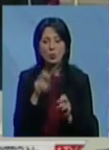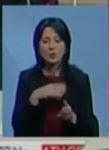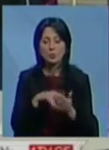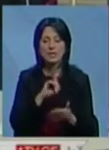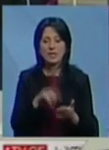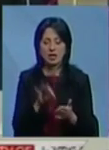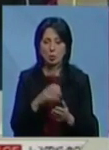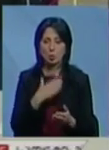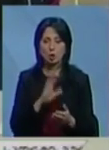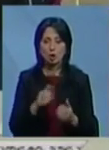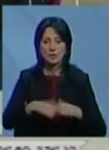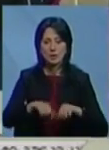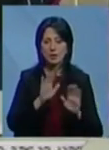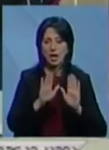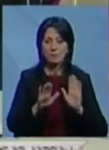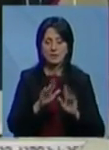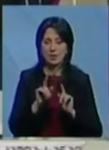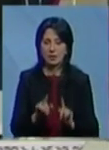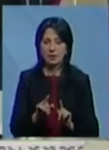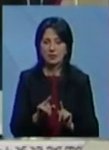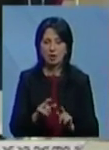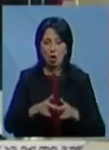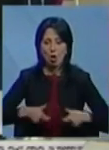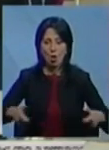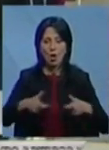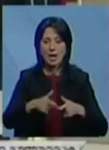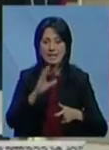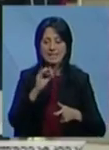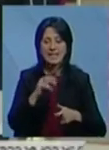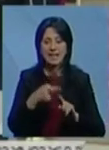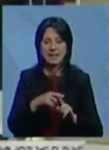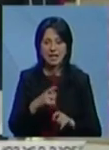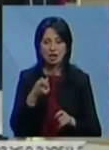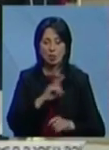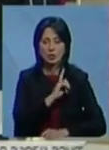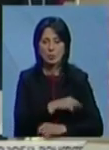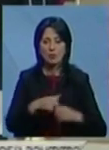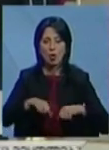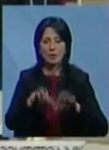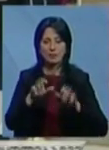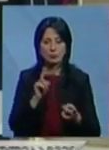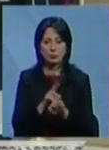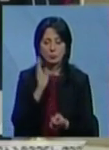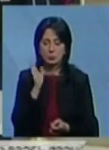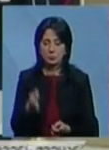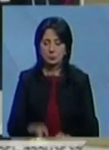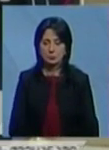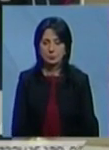საფრთხოების საკითხებში, უშიშროების საბჭოს ხელმძღვანელთან და კონგრესში სენატის შეერაღებული ძალების კომიტეტის თავმჯდომარესთან.